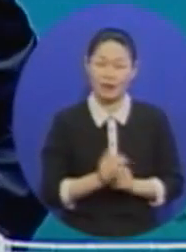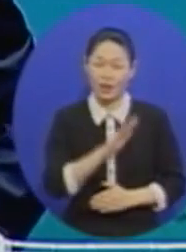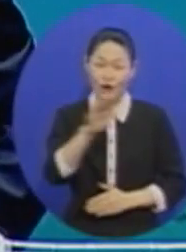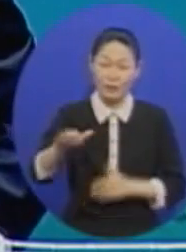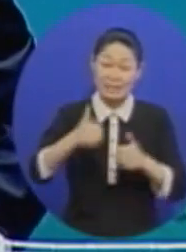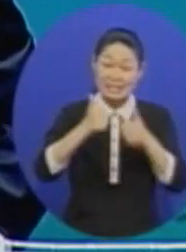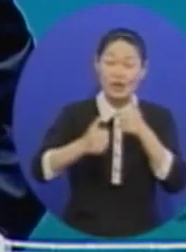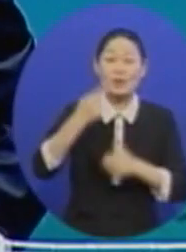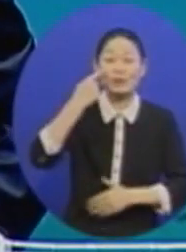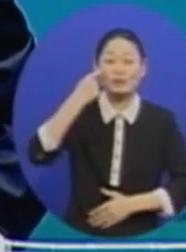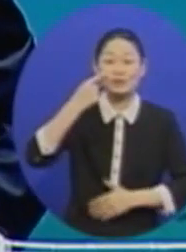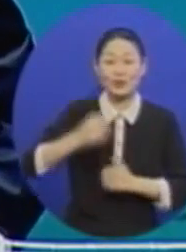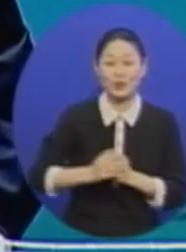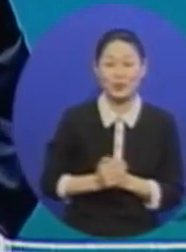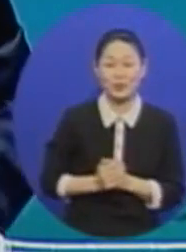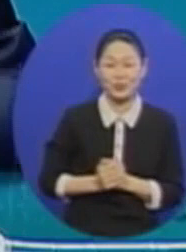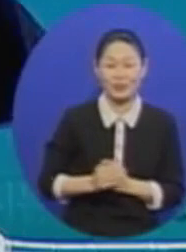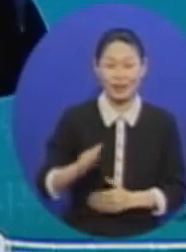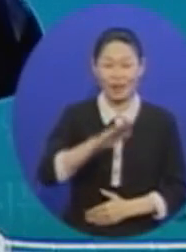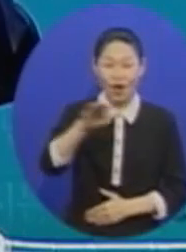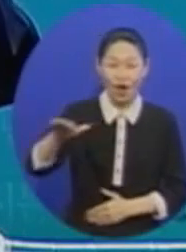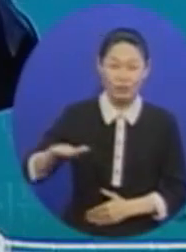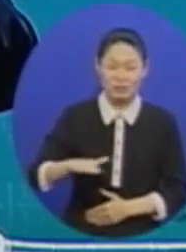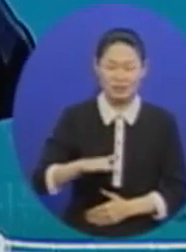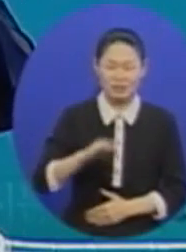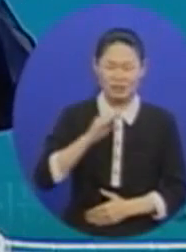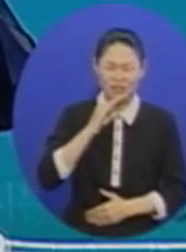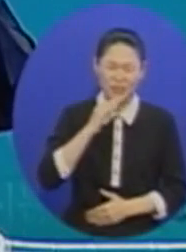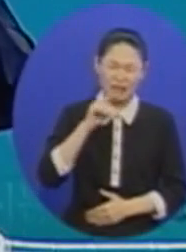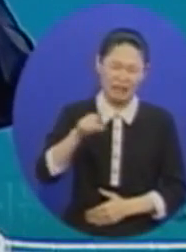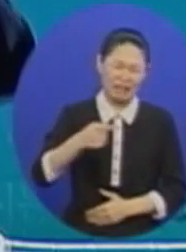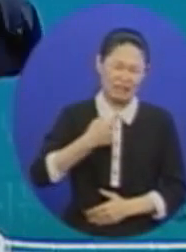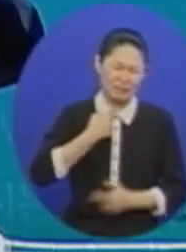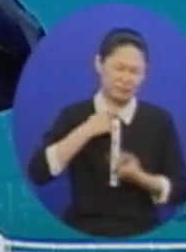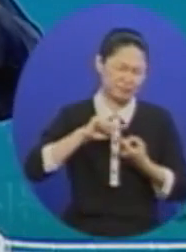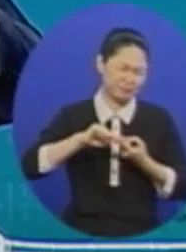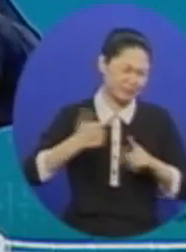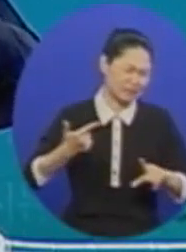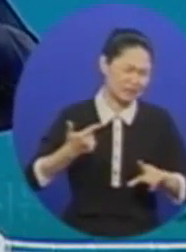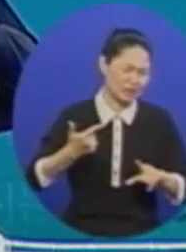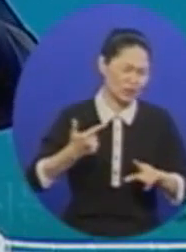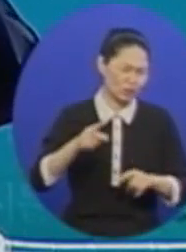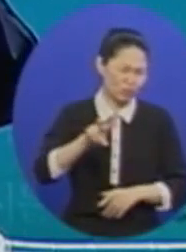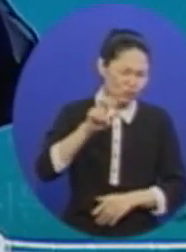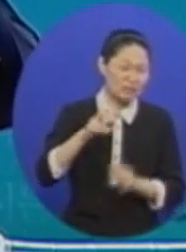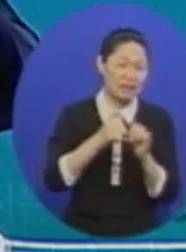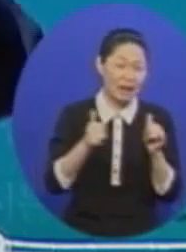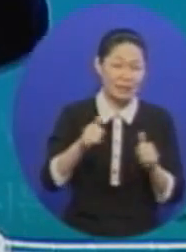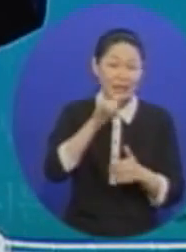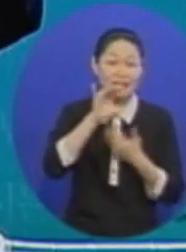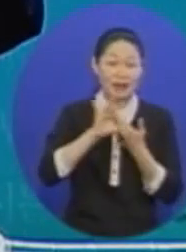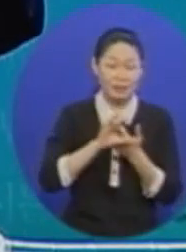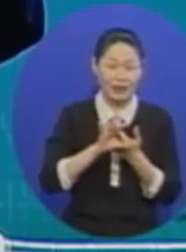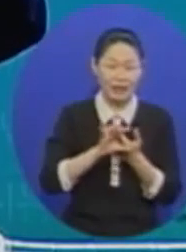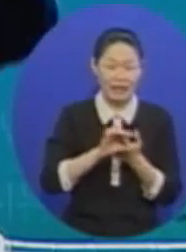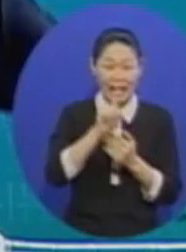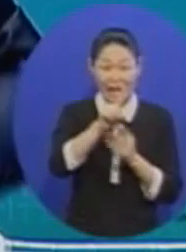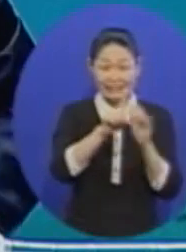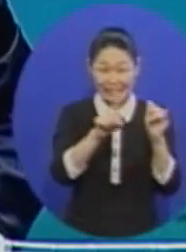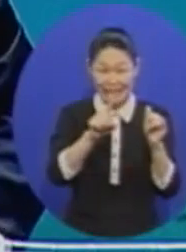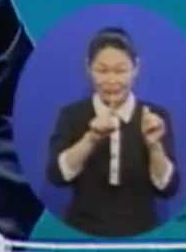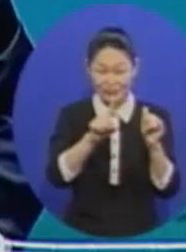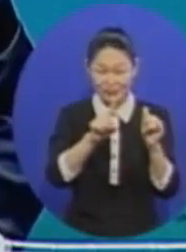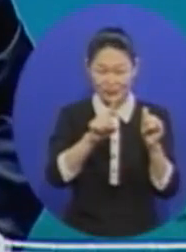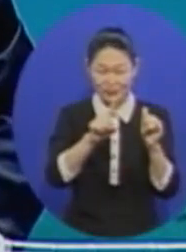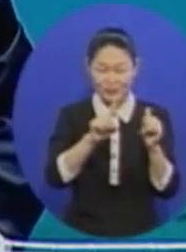실험을 한번 해 보세요 여러분에게 못마땅하고 마음에 안들고 정말 미운 사람이 혹시 있다면 한 사람쯤 한번 꼭